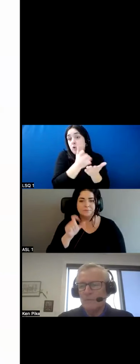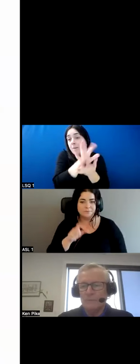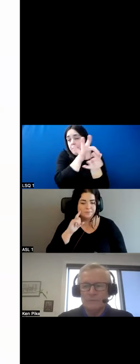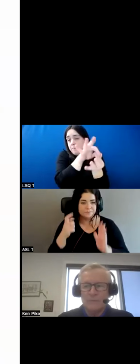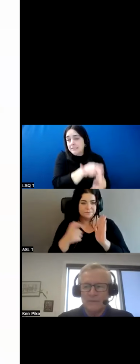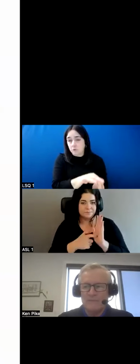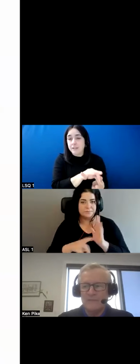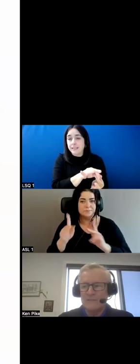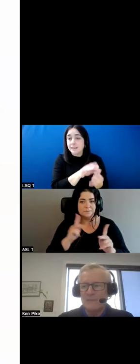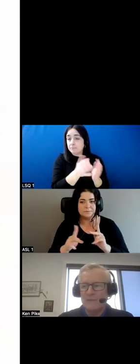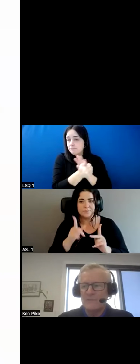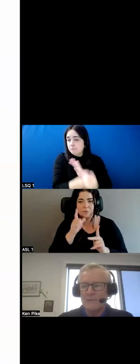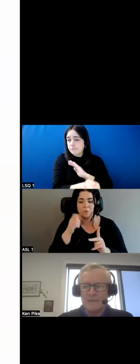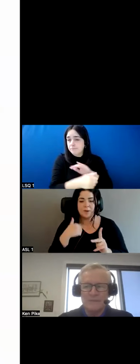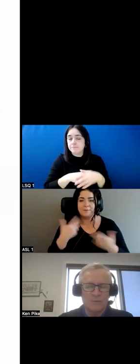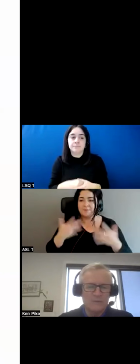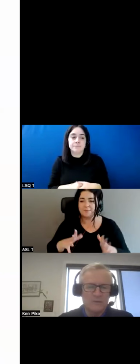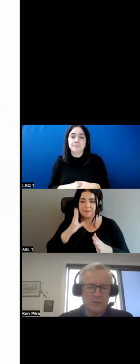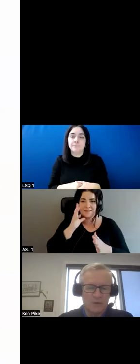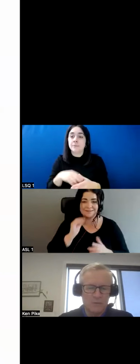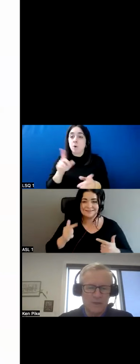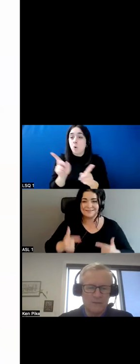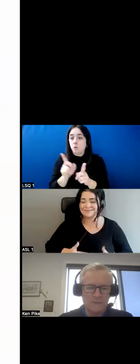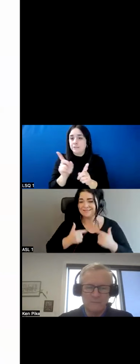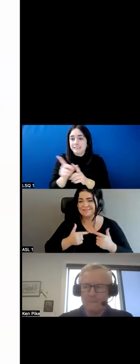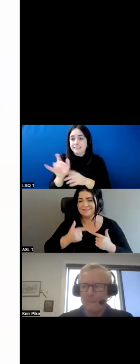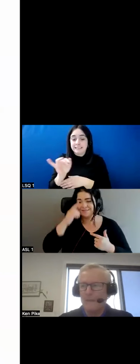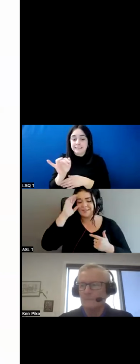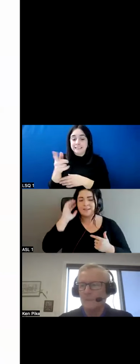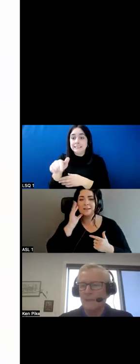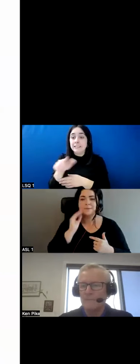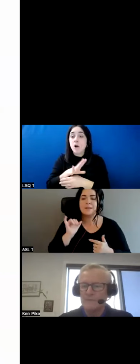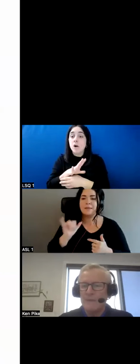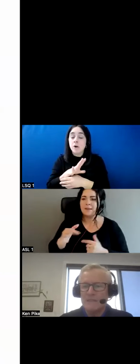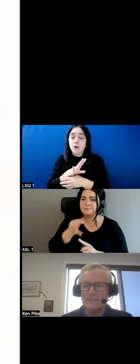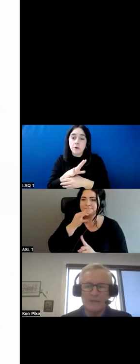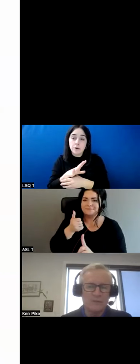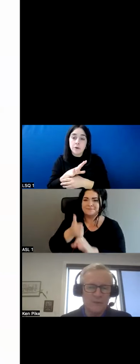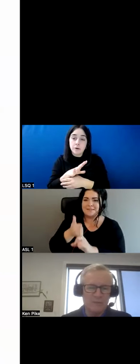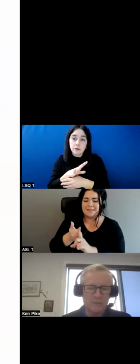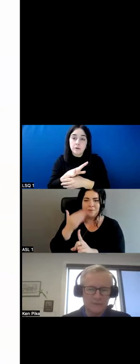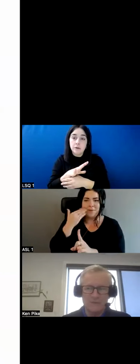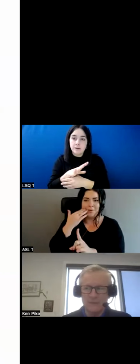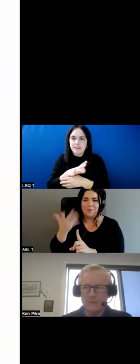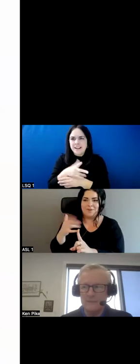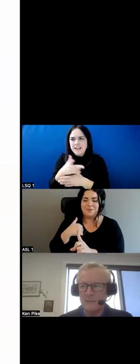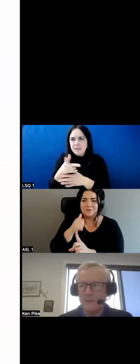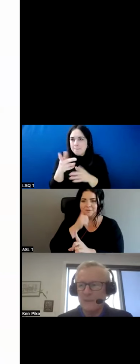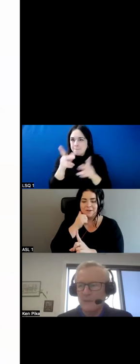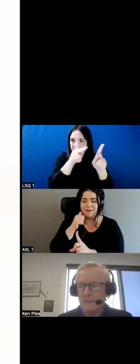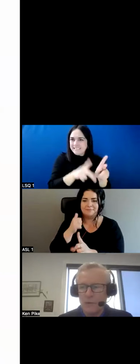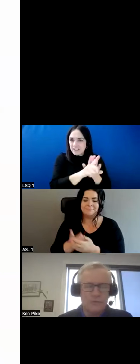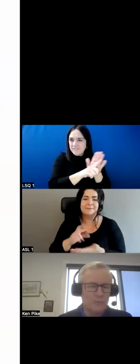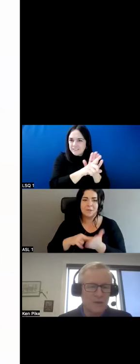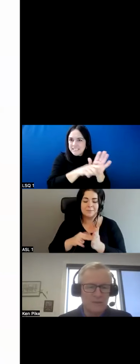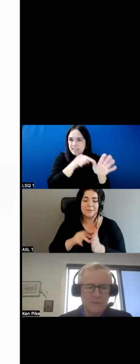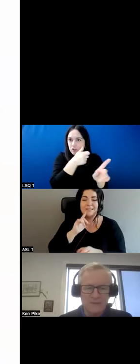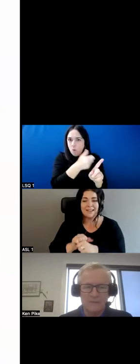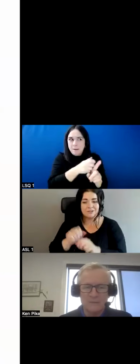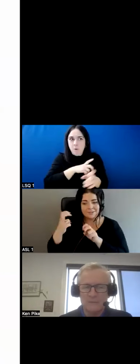reconnaître que les personnes ayant une expérience vécue sont des experts de leur propre vie. Ça veut dire qu'il faut écouter les